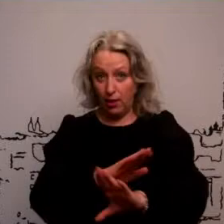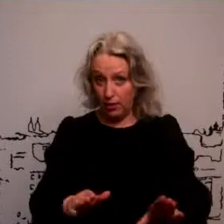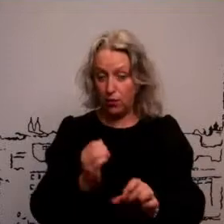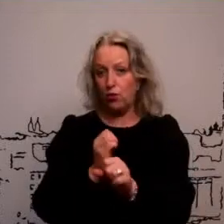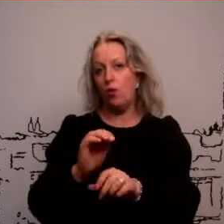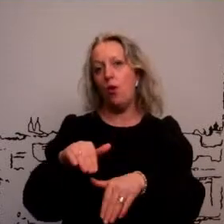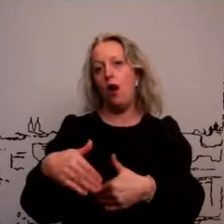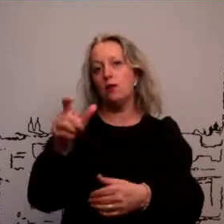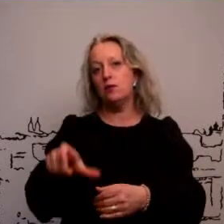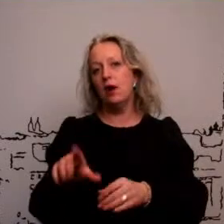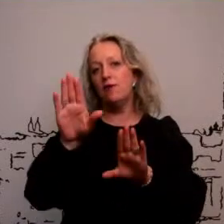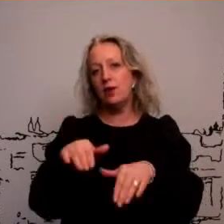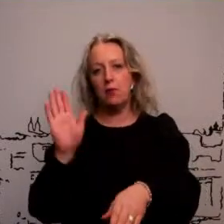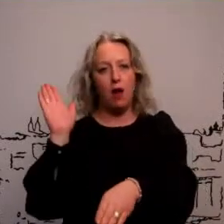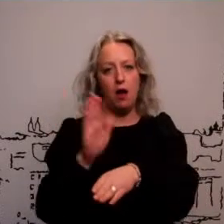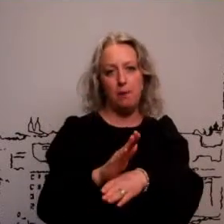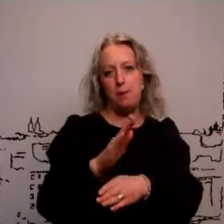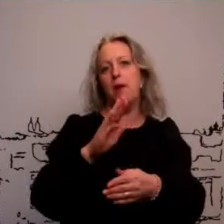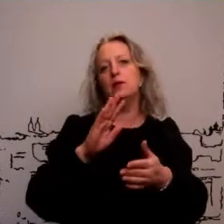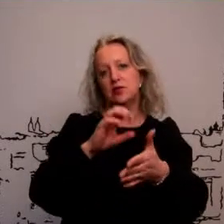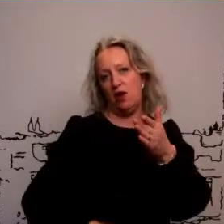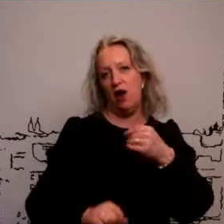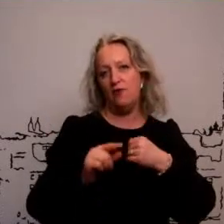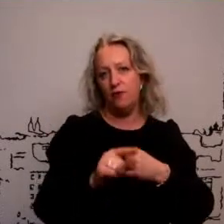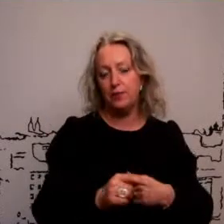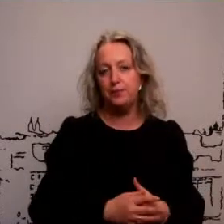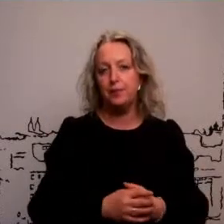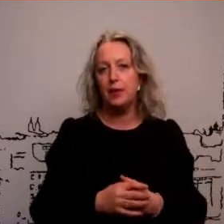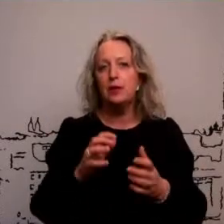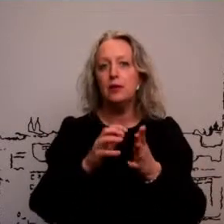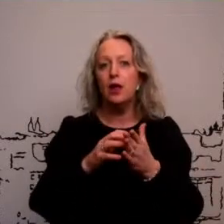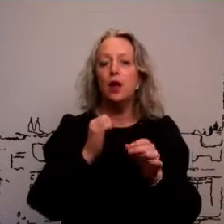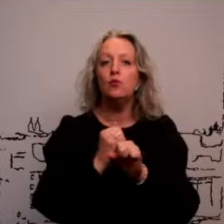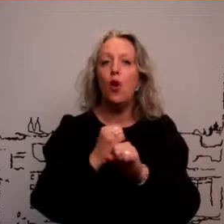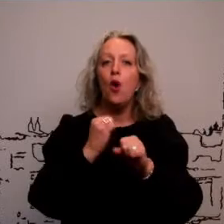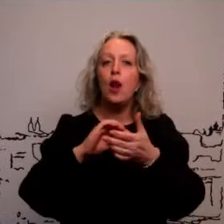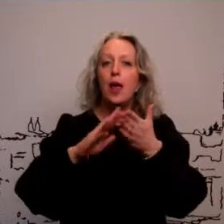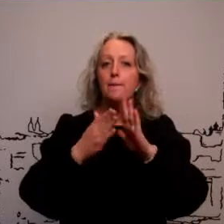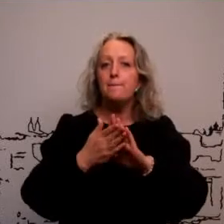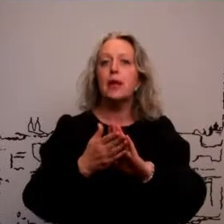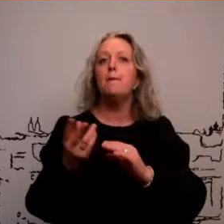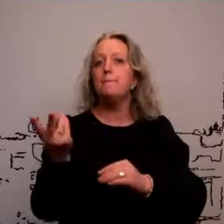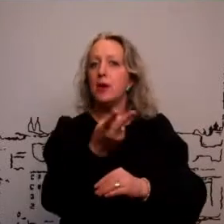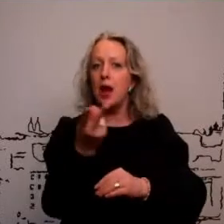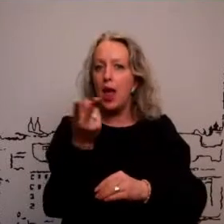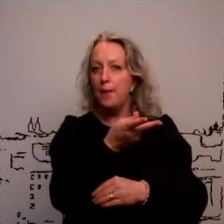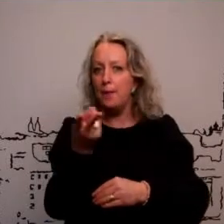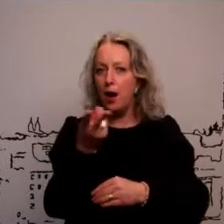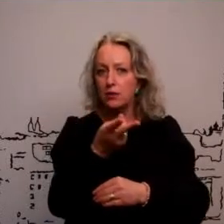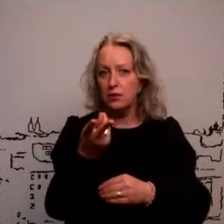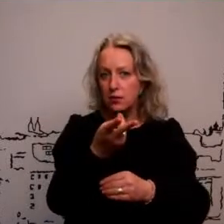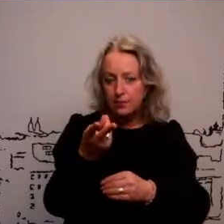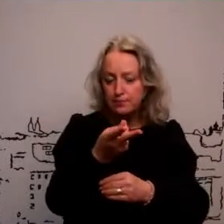leppetrahvi nagu määrata. Ehk siis töölepingus on mõlemad pooled ikkagi need,